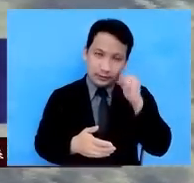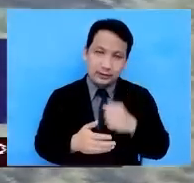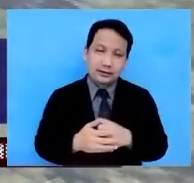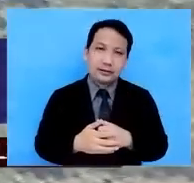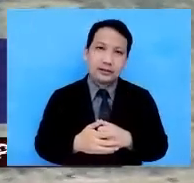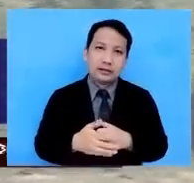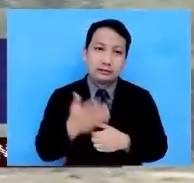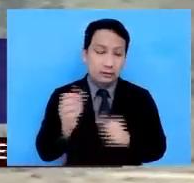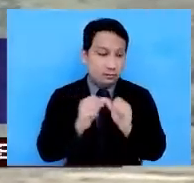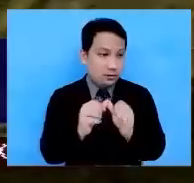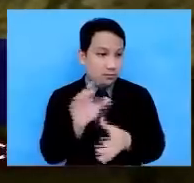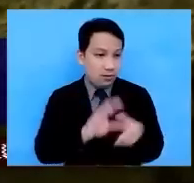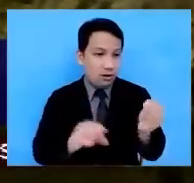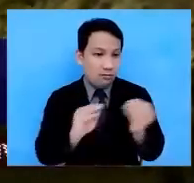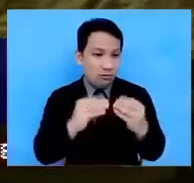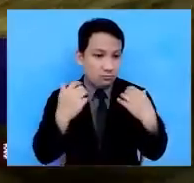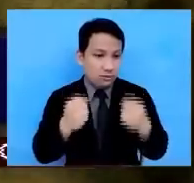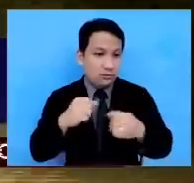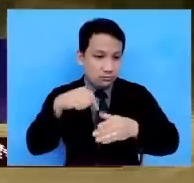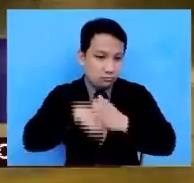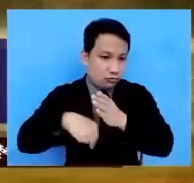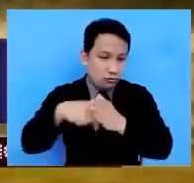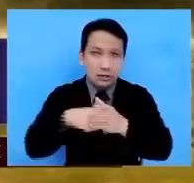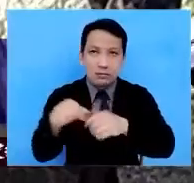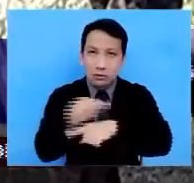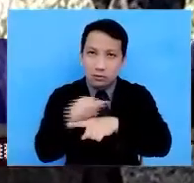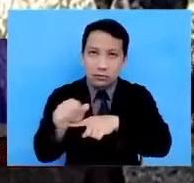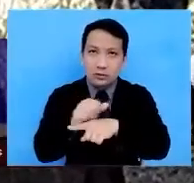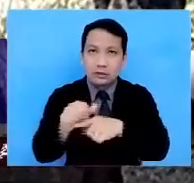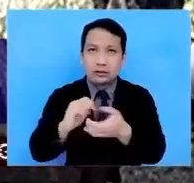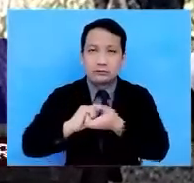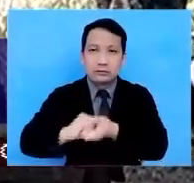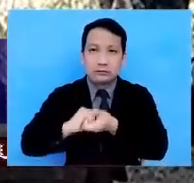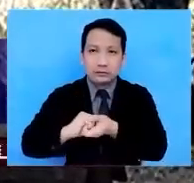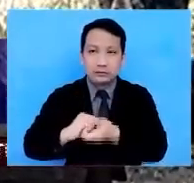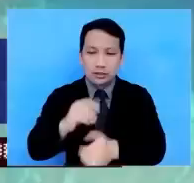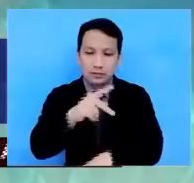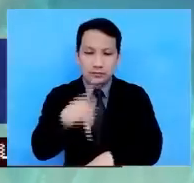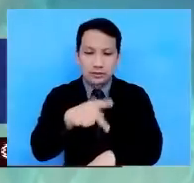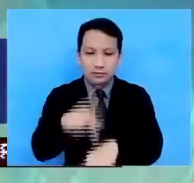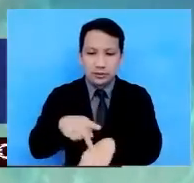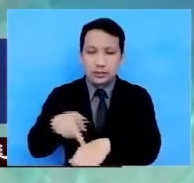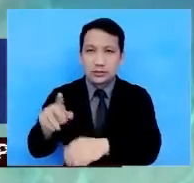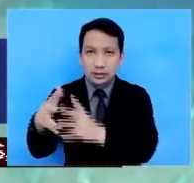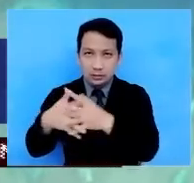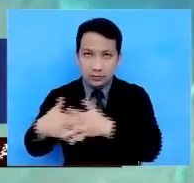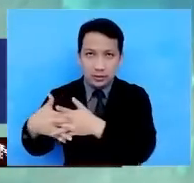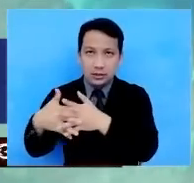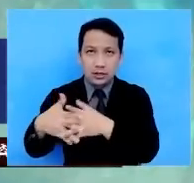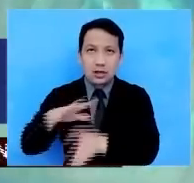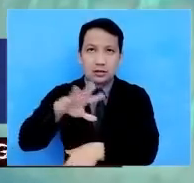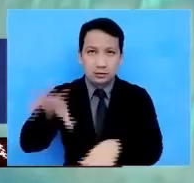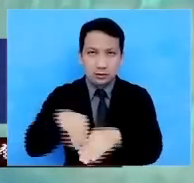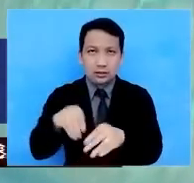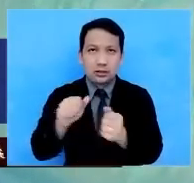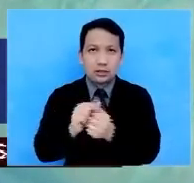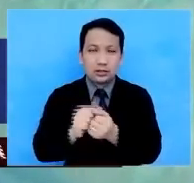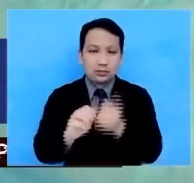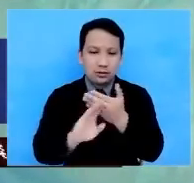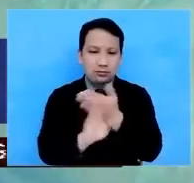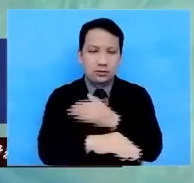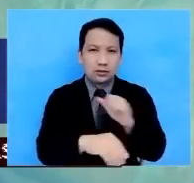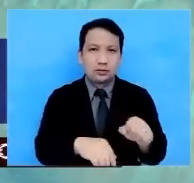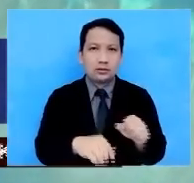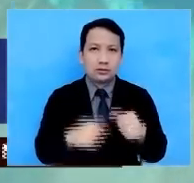Pinag-usapan din nila ang pagpapalalim sa operational cooperation ng Pilipinas at Amerika. Kasama na ang pagbabalik ng sanay